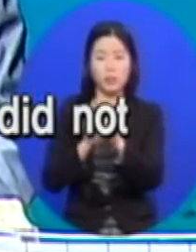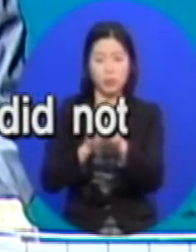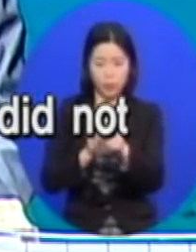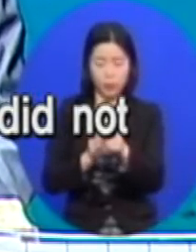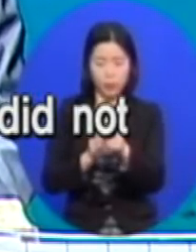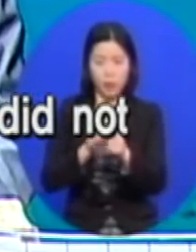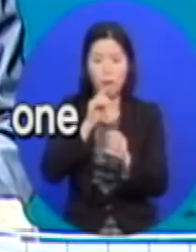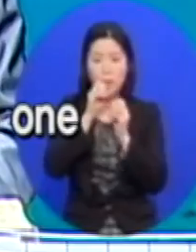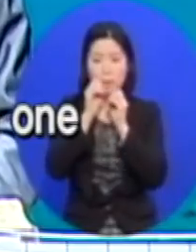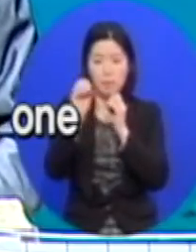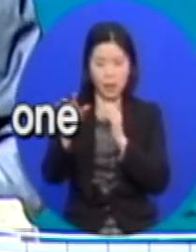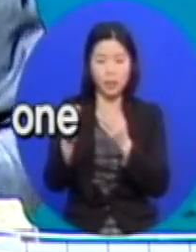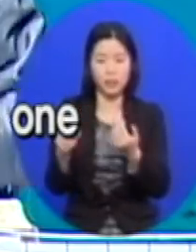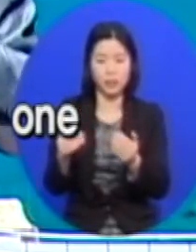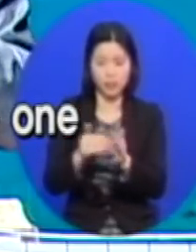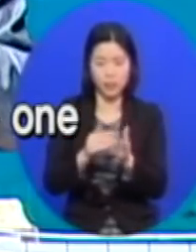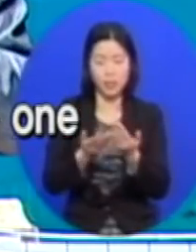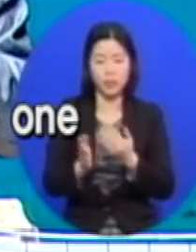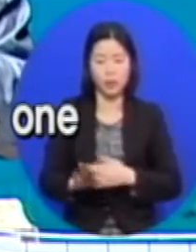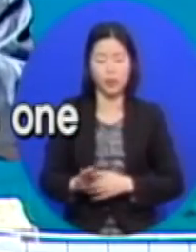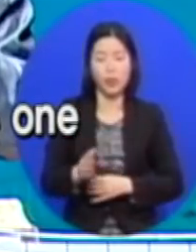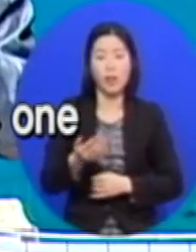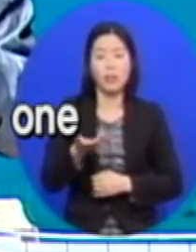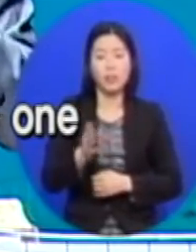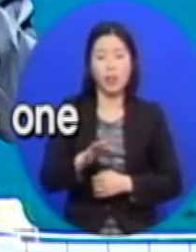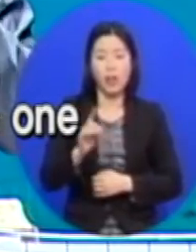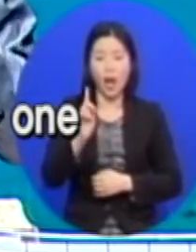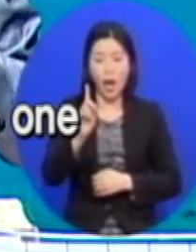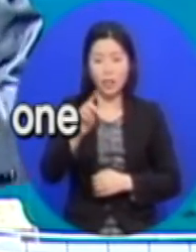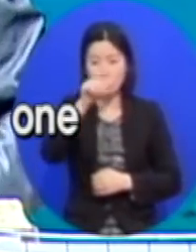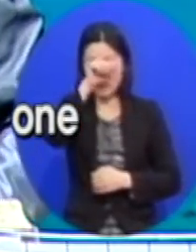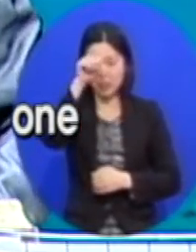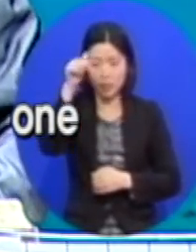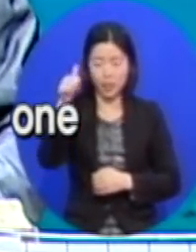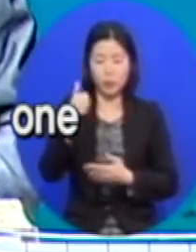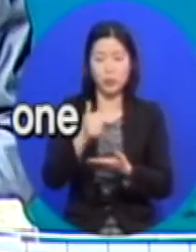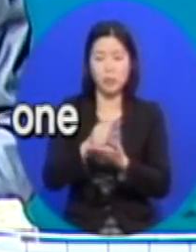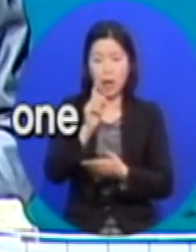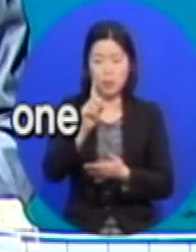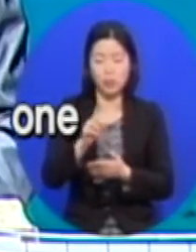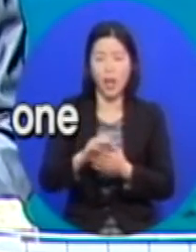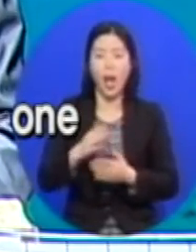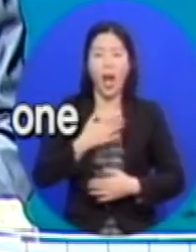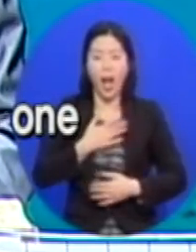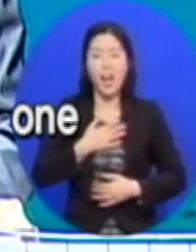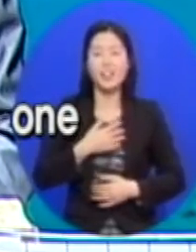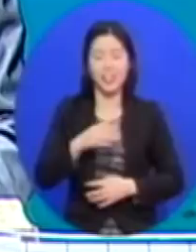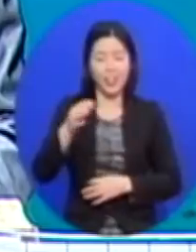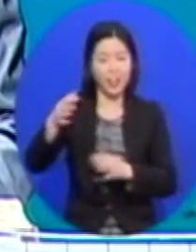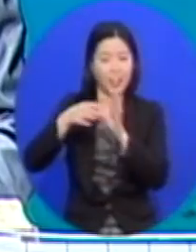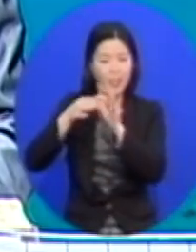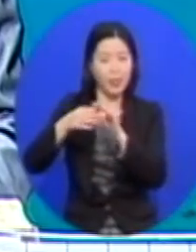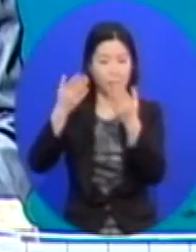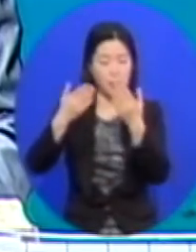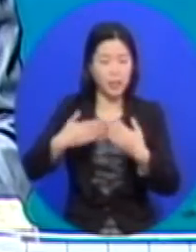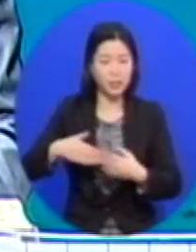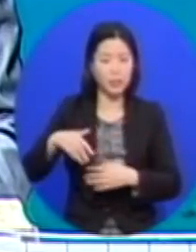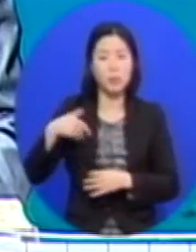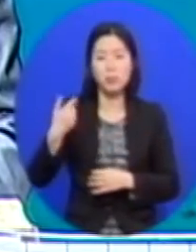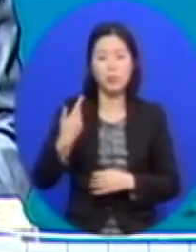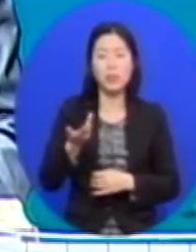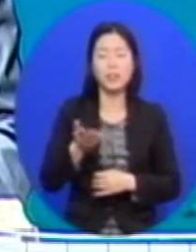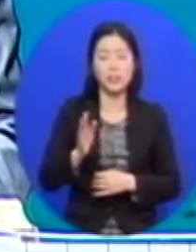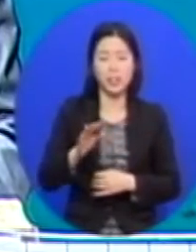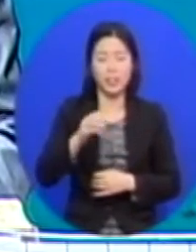그랬습니다 그랬더니 어느 장로님 한 분이 아 히 에 제가 연락을 받지 못했는데 그만 제가